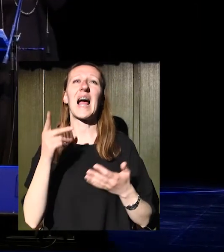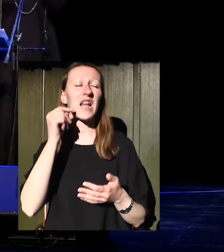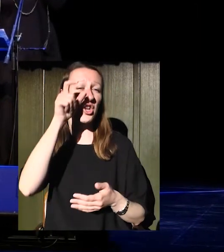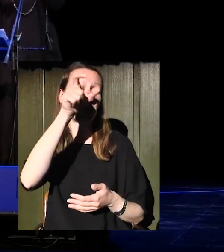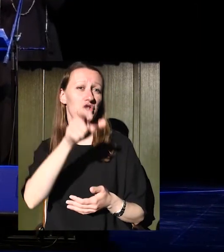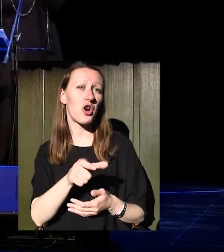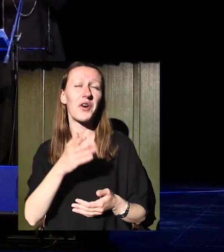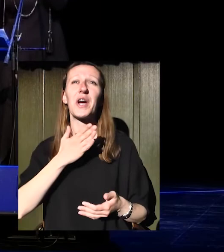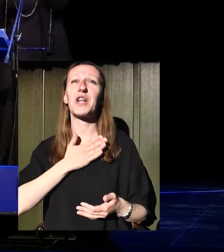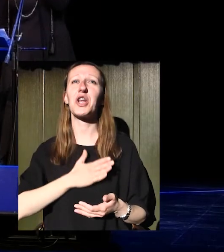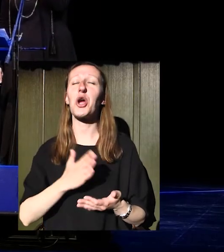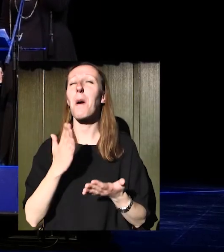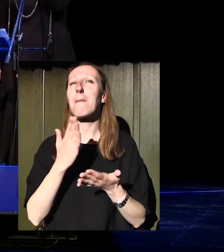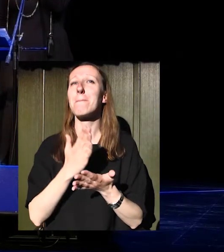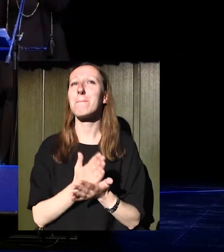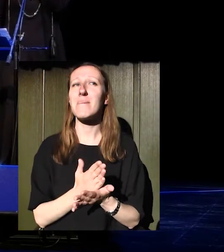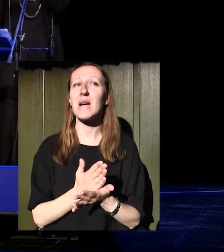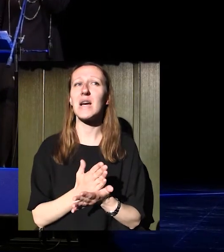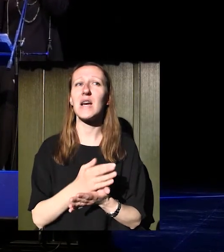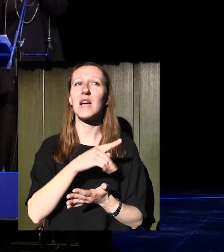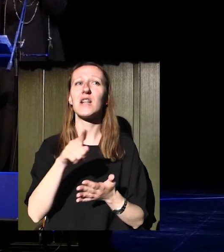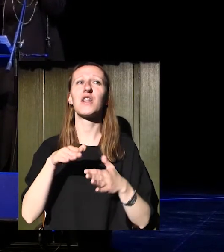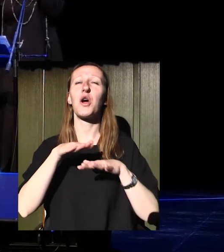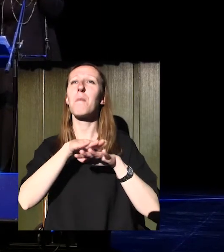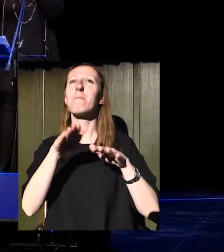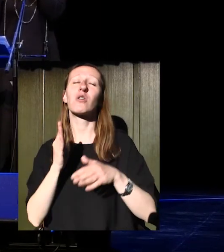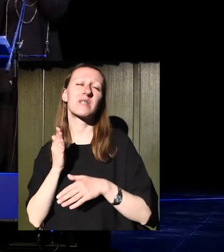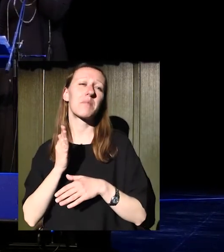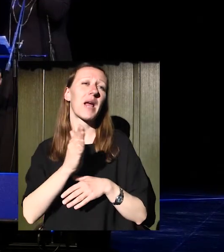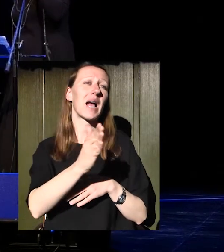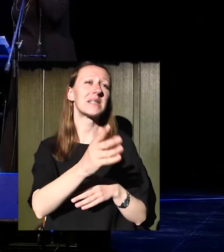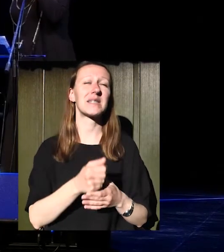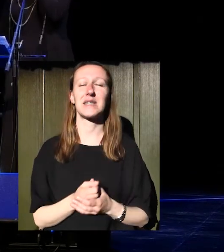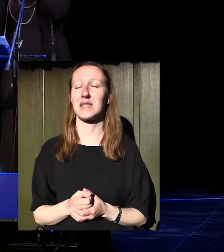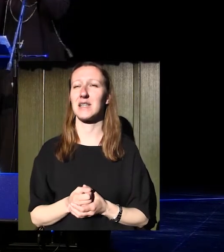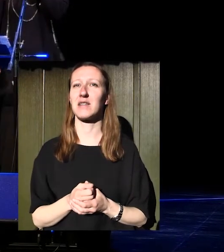Kad je čovjek htio biti morski pas.